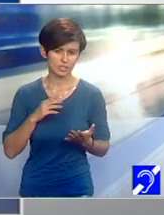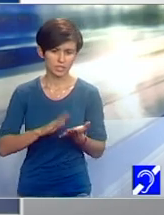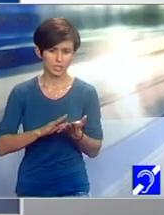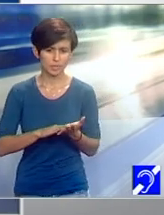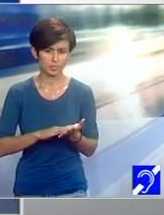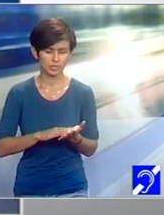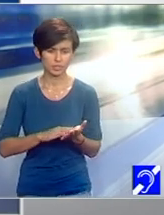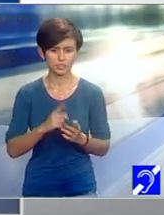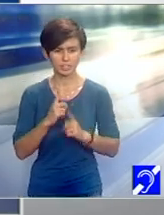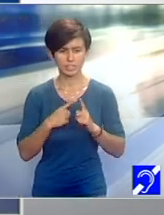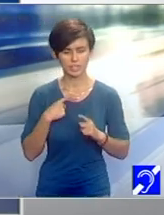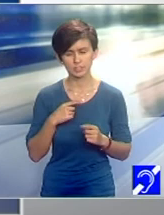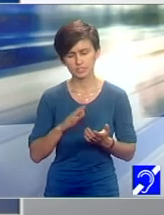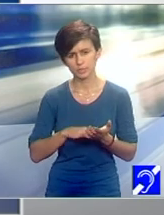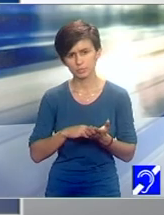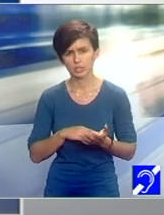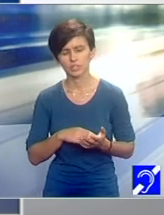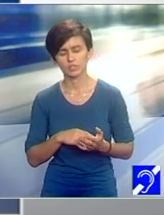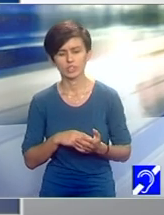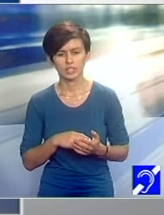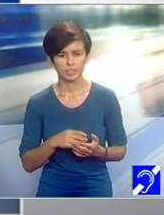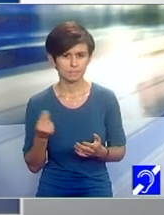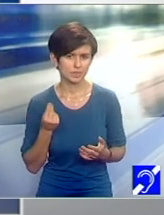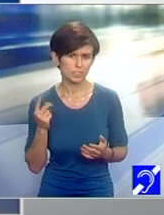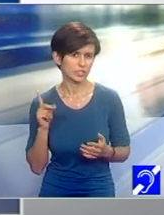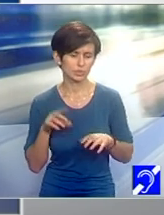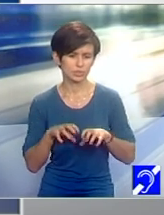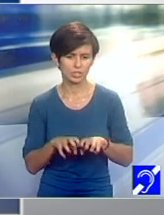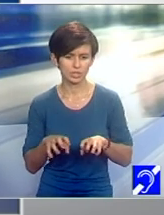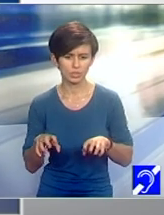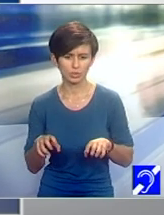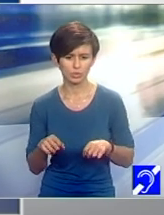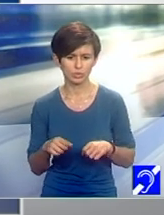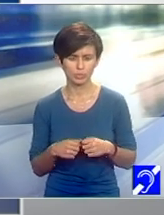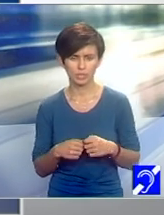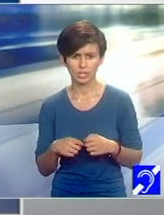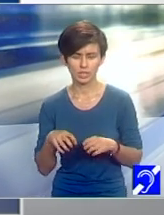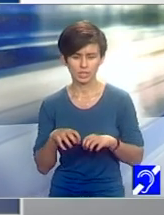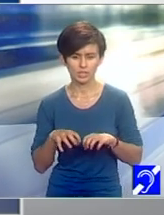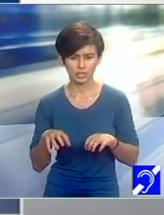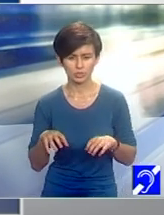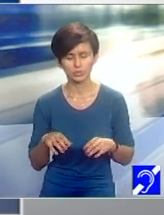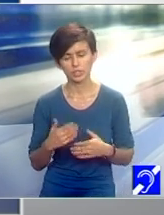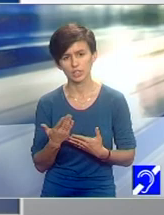dacă sunt motive, dacă știm, care sunt motivele, de ce nu se ocupă sau nu sunt ocupate locurile